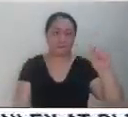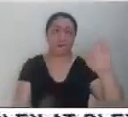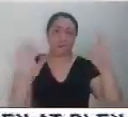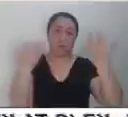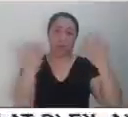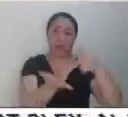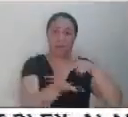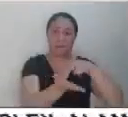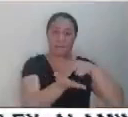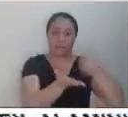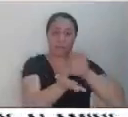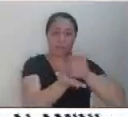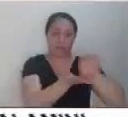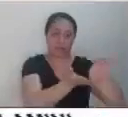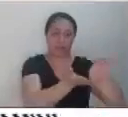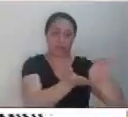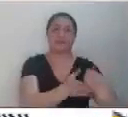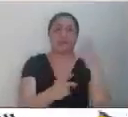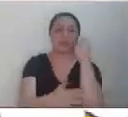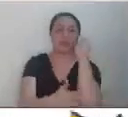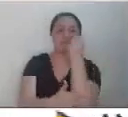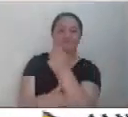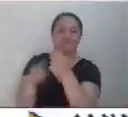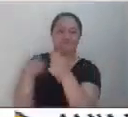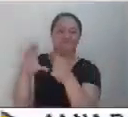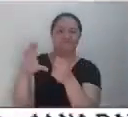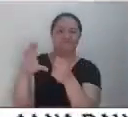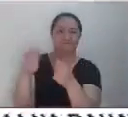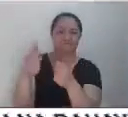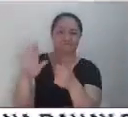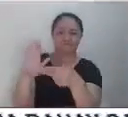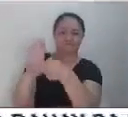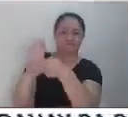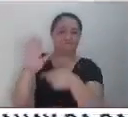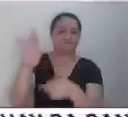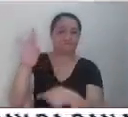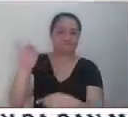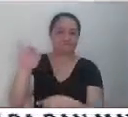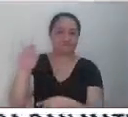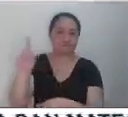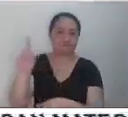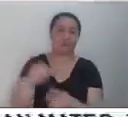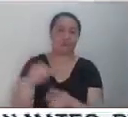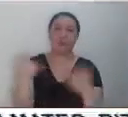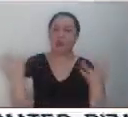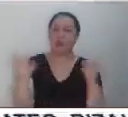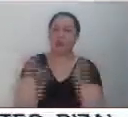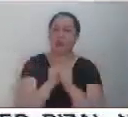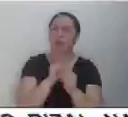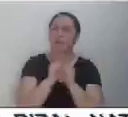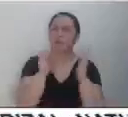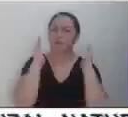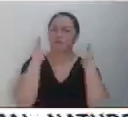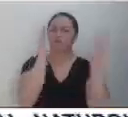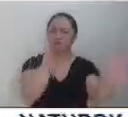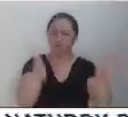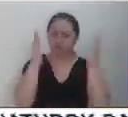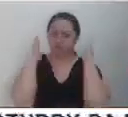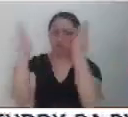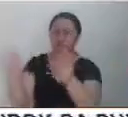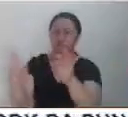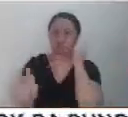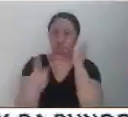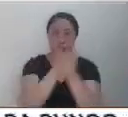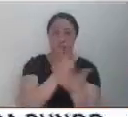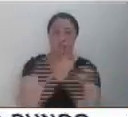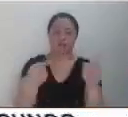to Taguig. Opo. At doon naman po sa may Binyan, yung Maplasan to Santa Rosa. Opo. That's Santa Rosa City,